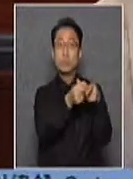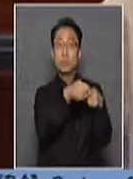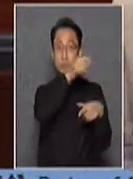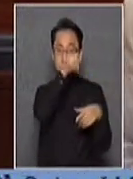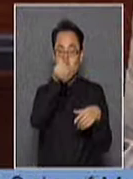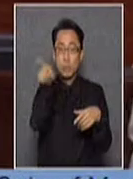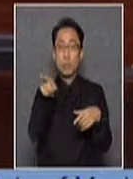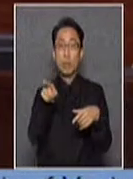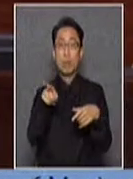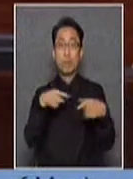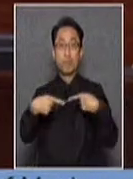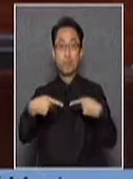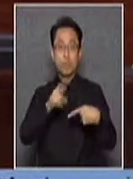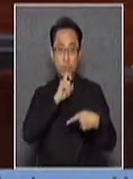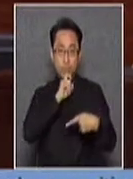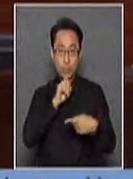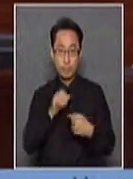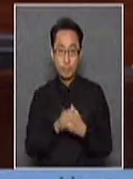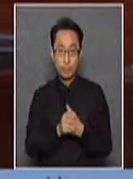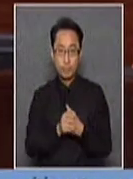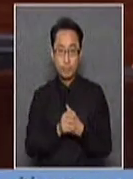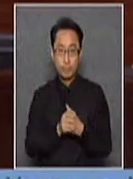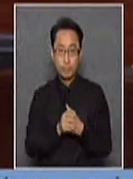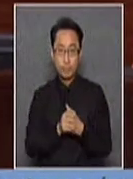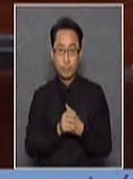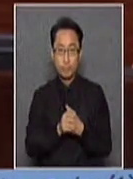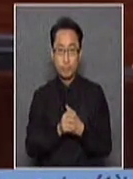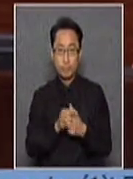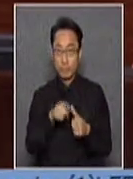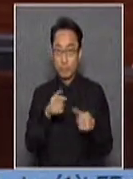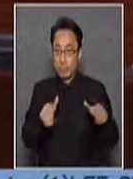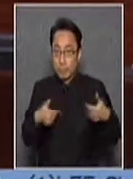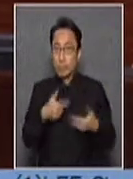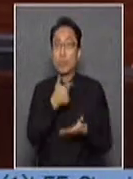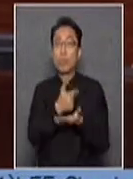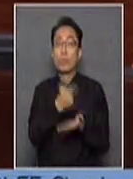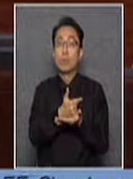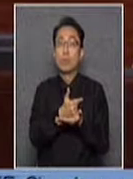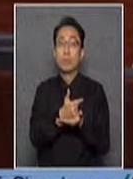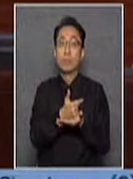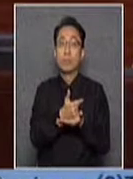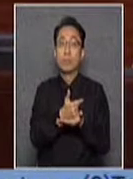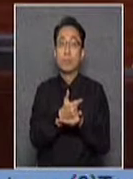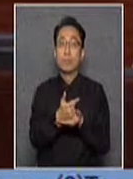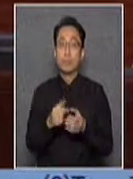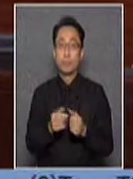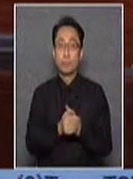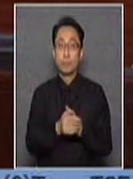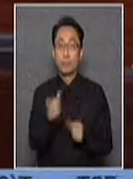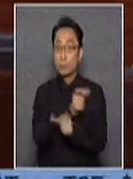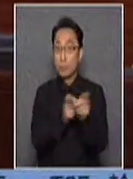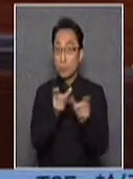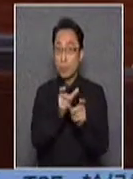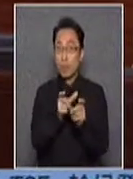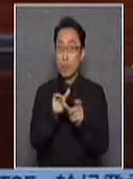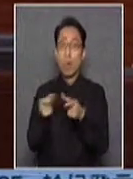盾嘅。咁所以你呢一個嘅以利潤為先嘅上市公司嘅運作原則，好多時凌駕呢個